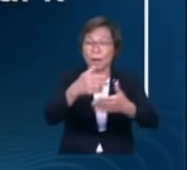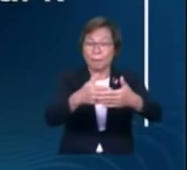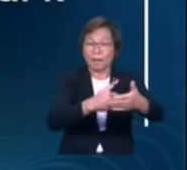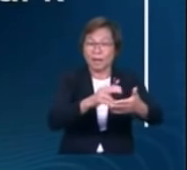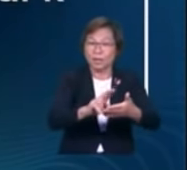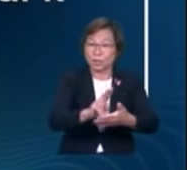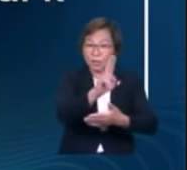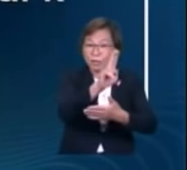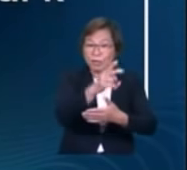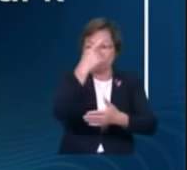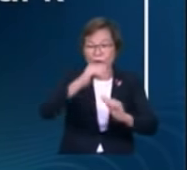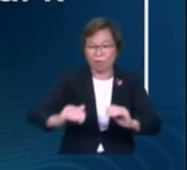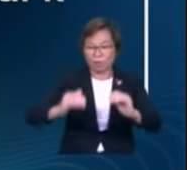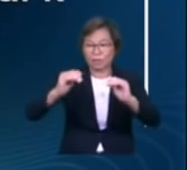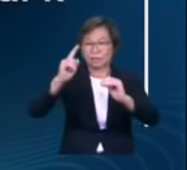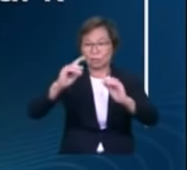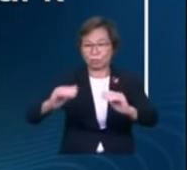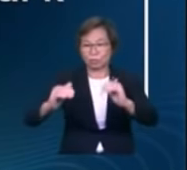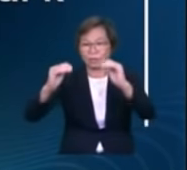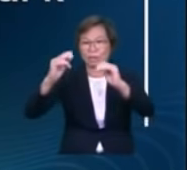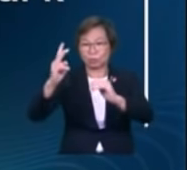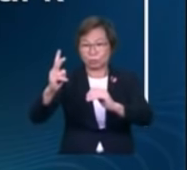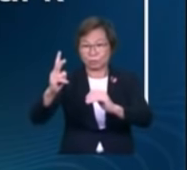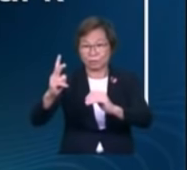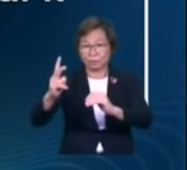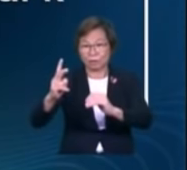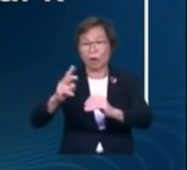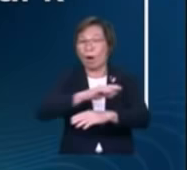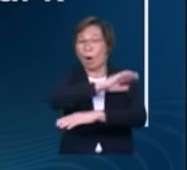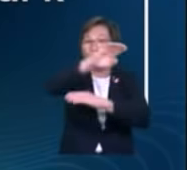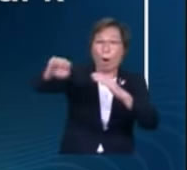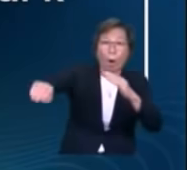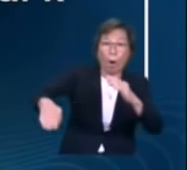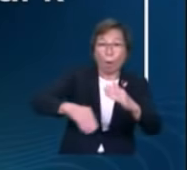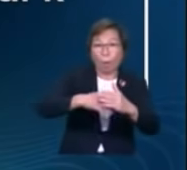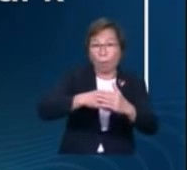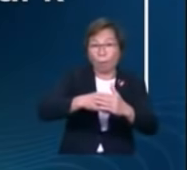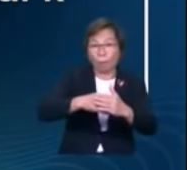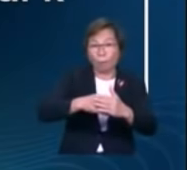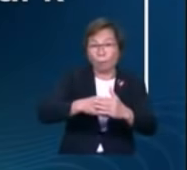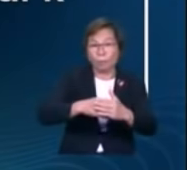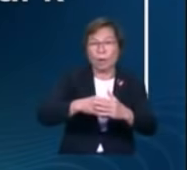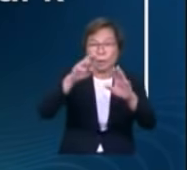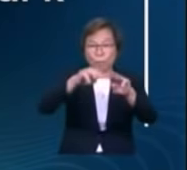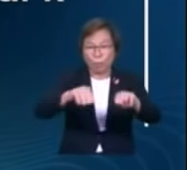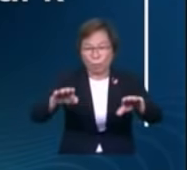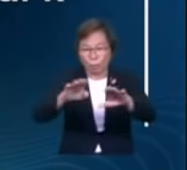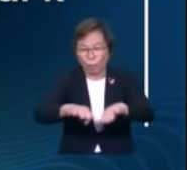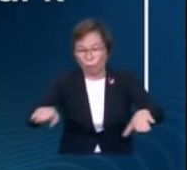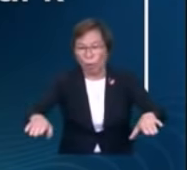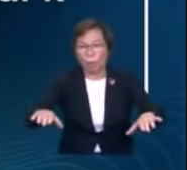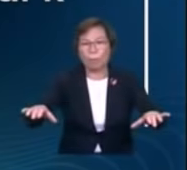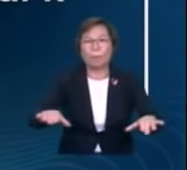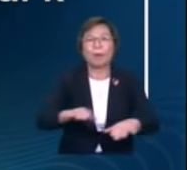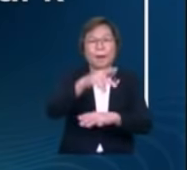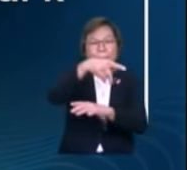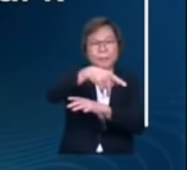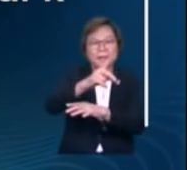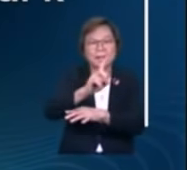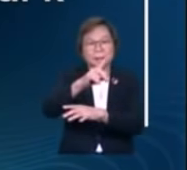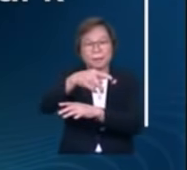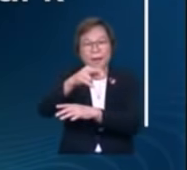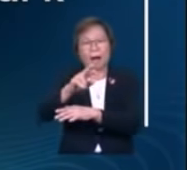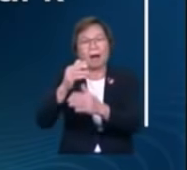koleksi matrikulasi bagi fasa satu dengan fasa Duo umumnya jika kita lihat ke murid akar laksanakan V DPR